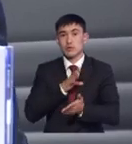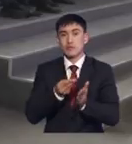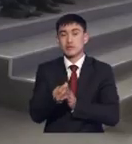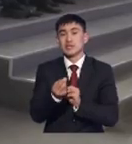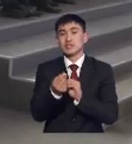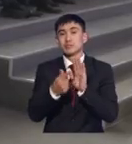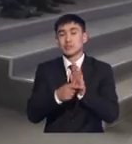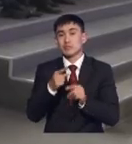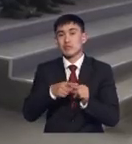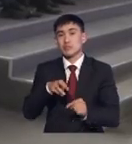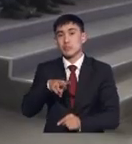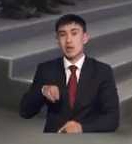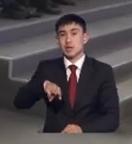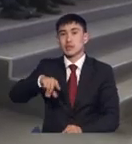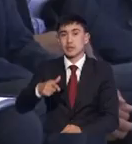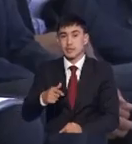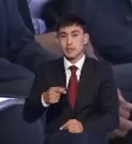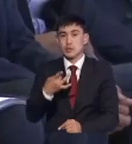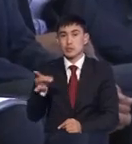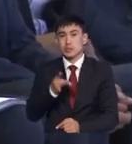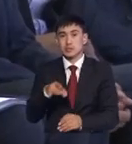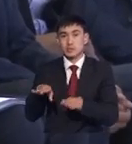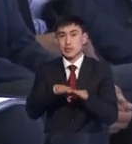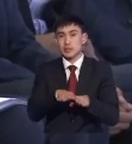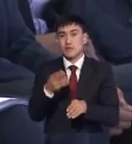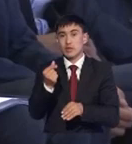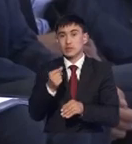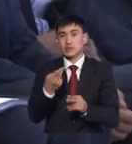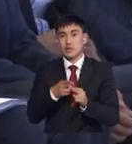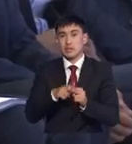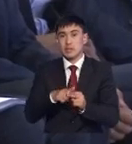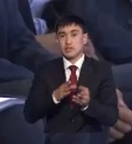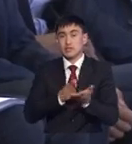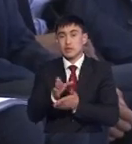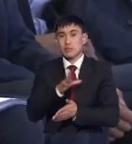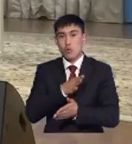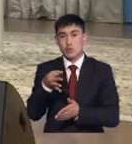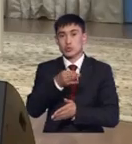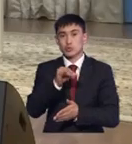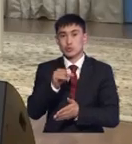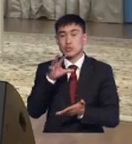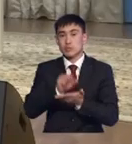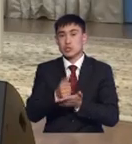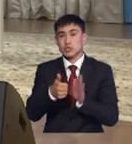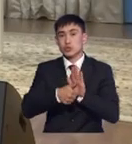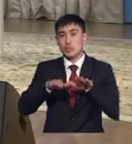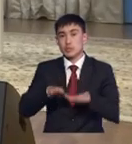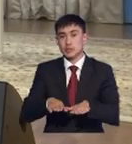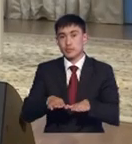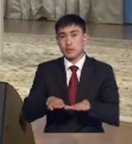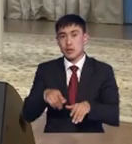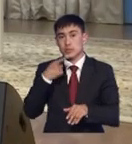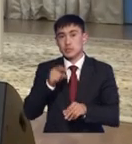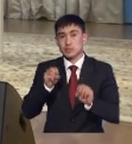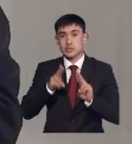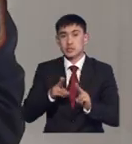выделено 17,5 миллиардов тенге. В республиканском рейтинге по финансированию этой сферы область ЖТСУ занимает 6-е место. Как